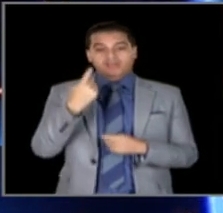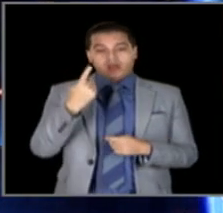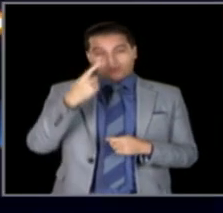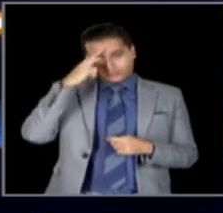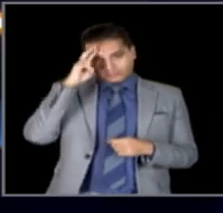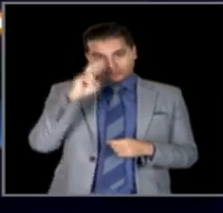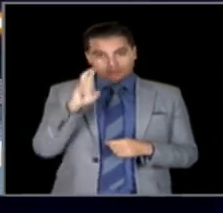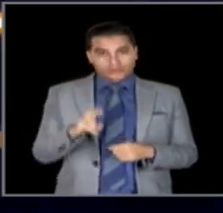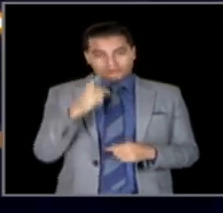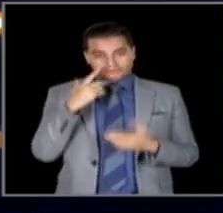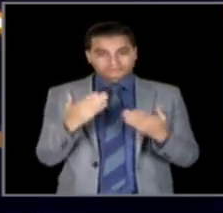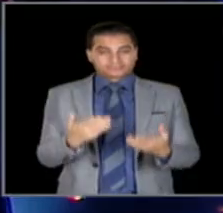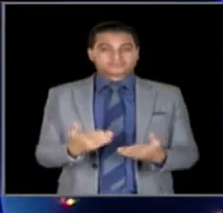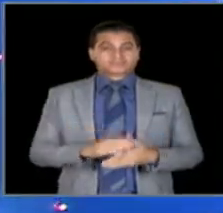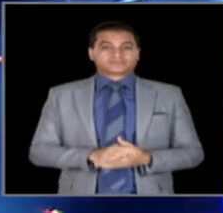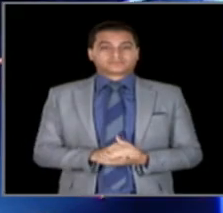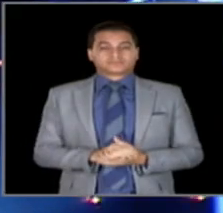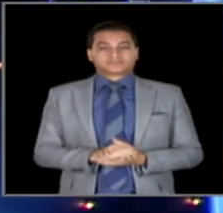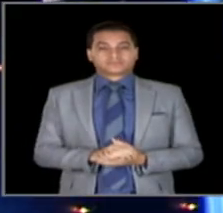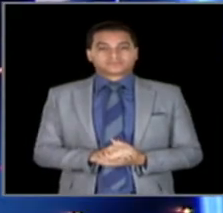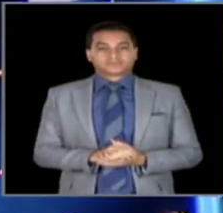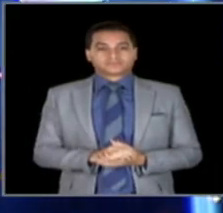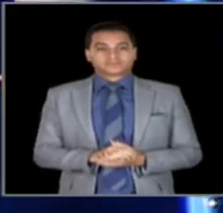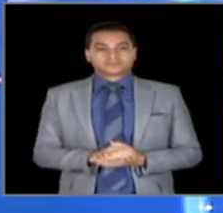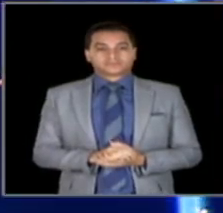لمين. السؤال الأول،